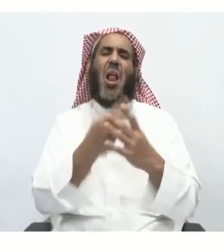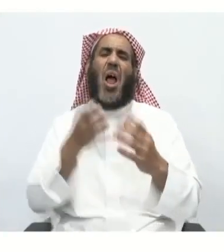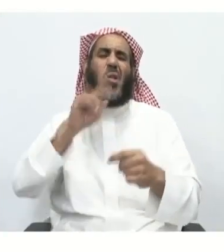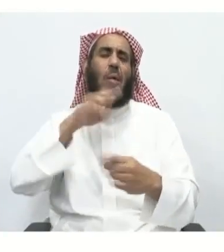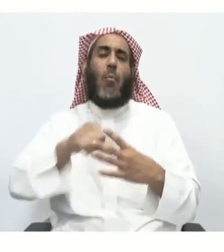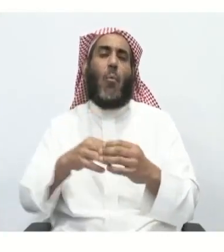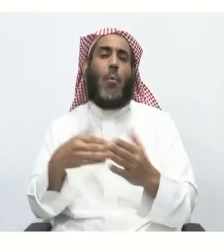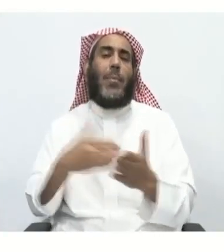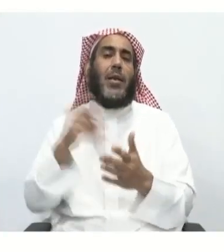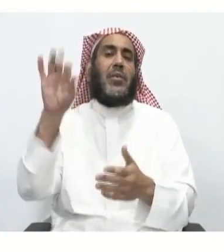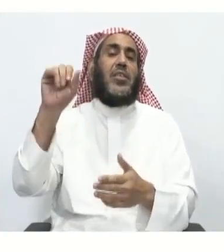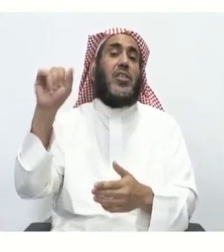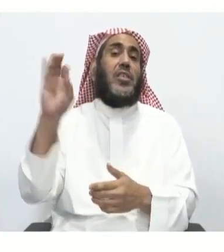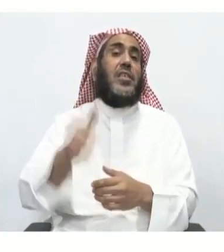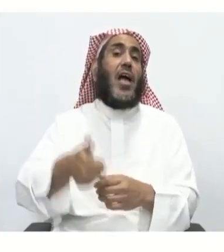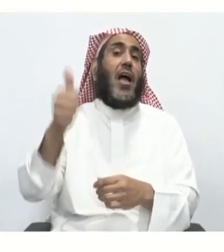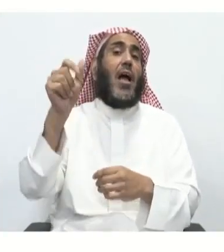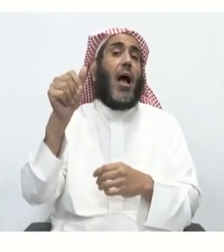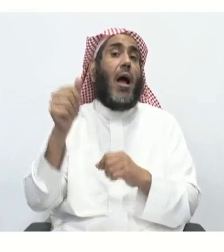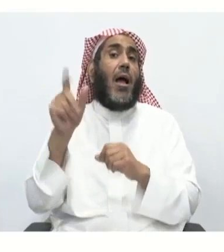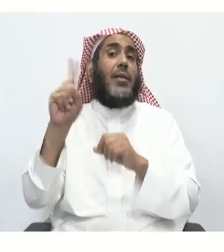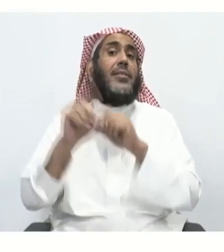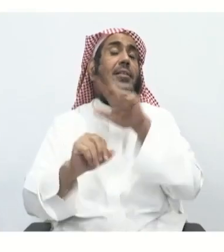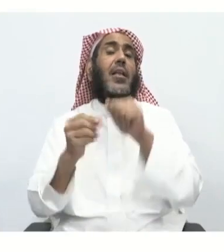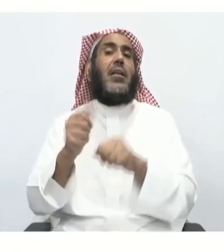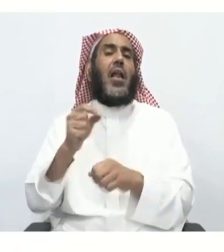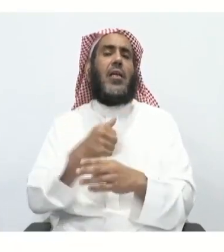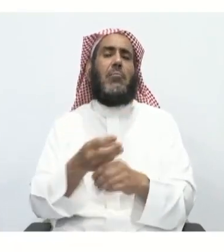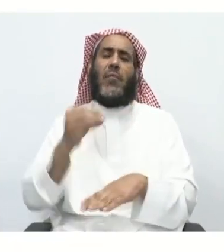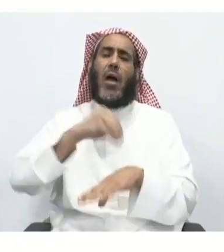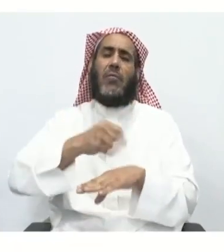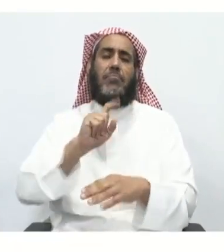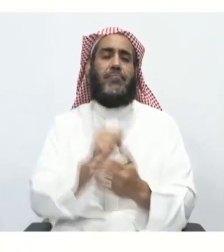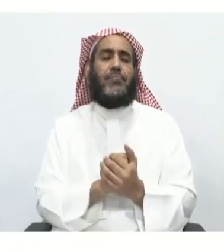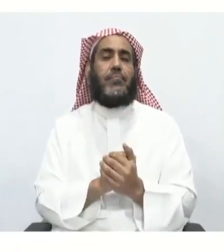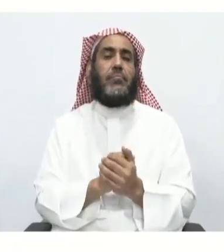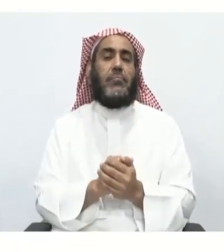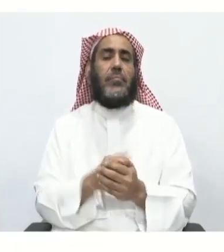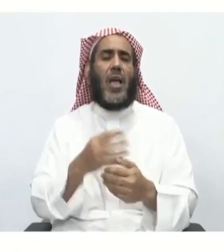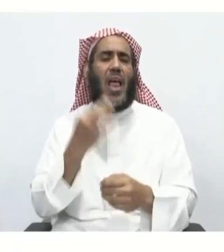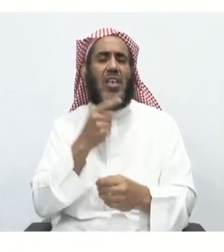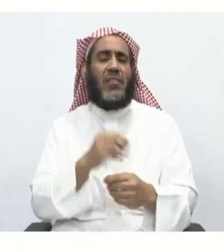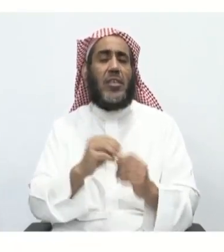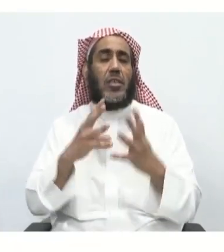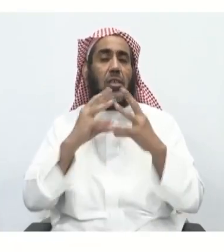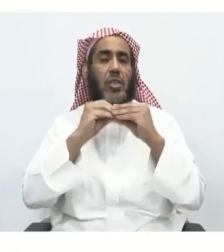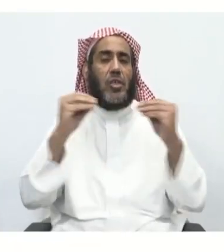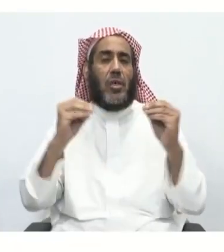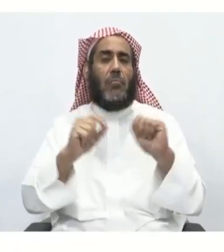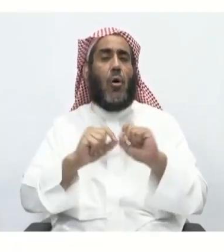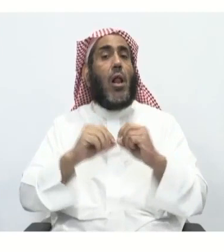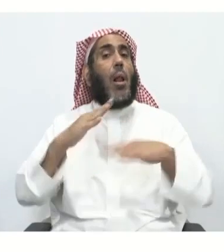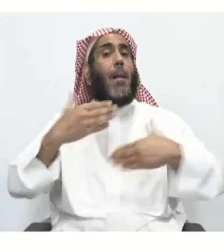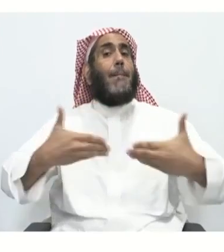بهمزه ختم بهمزه فلا تاتي الف ايضا للزياده في التنوين هنا هذا شفهي اشرح البيت شرحا